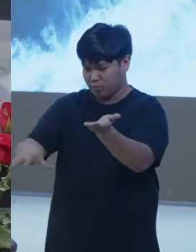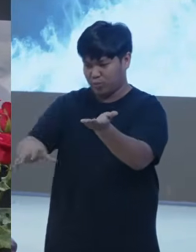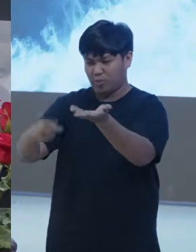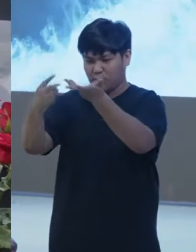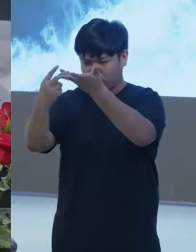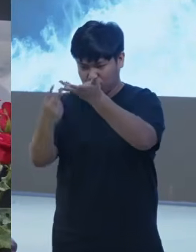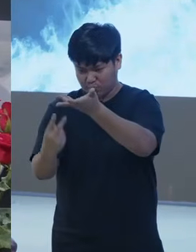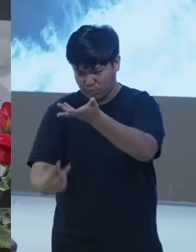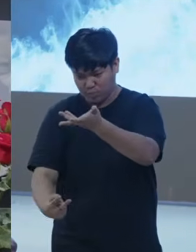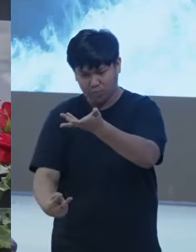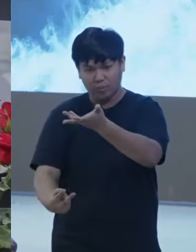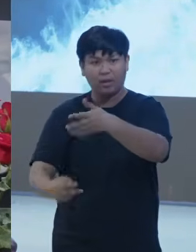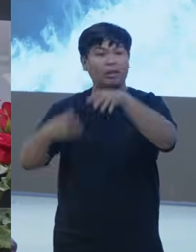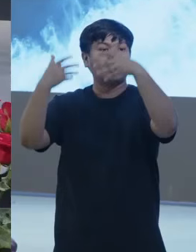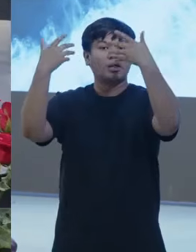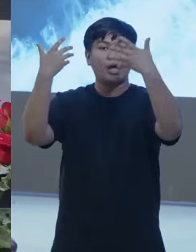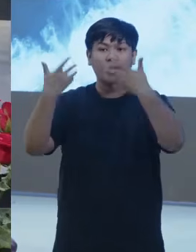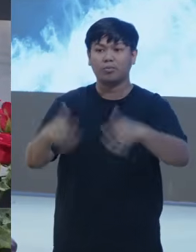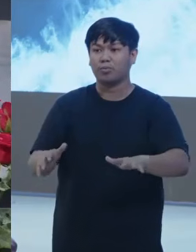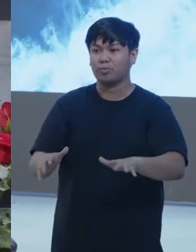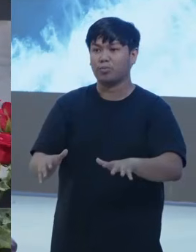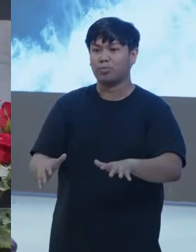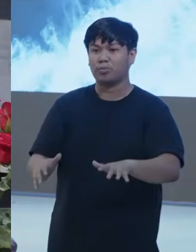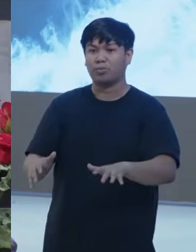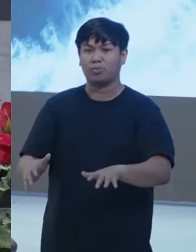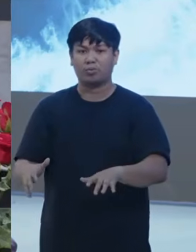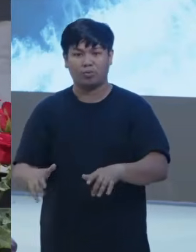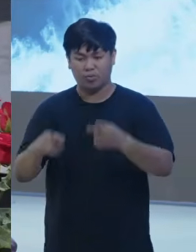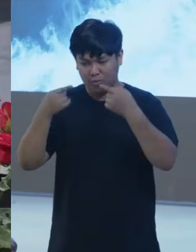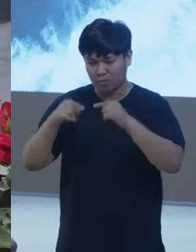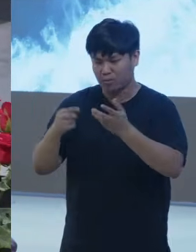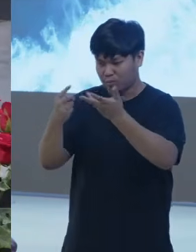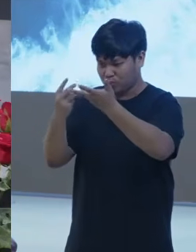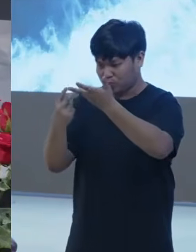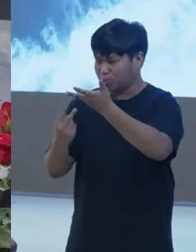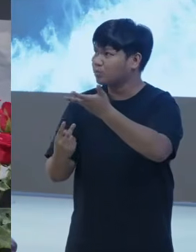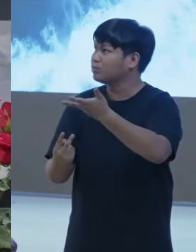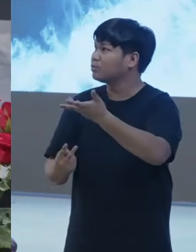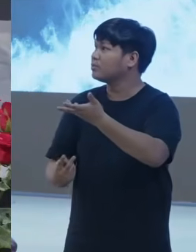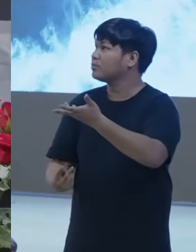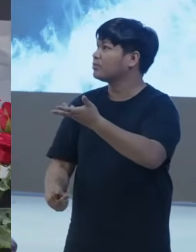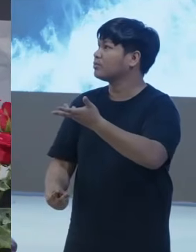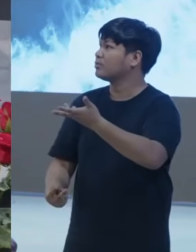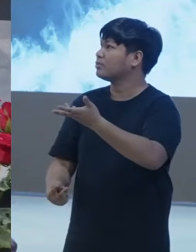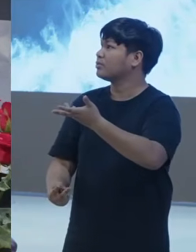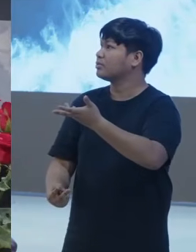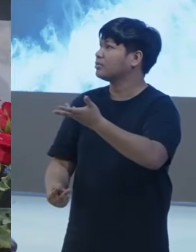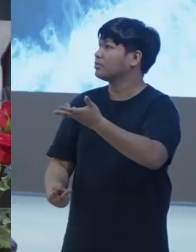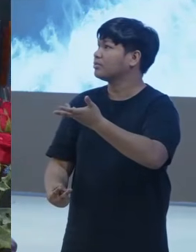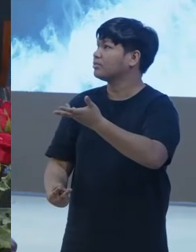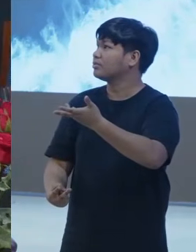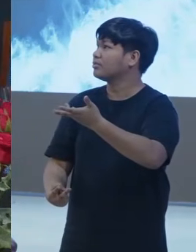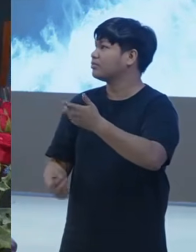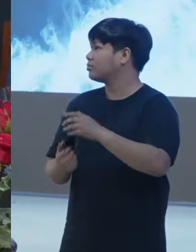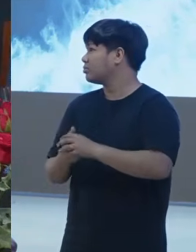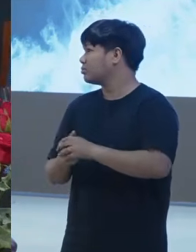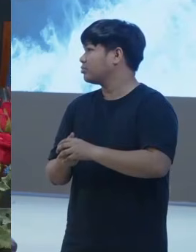the roots of the mountains I went down to the land whose bars closed upon me forever."